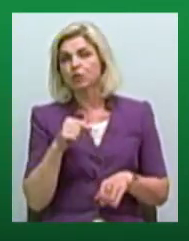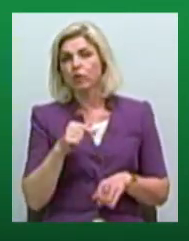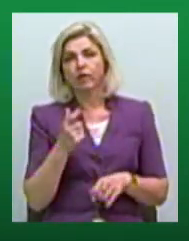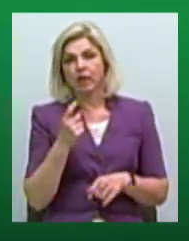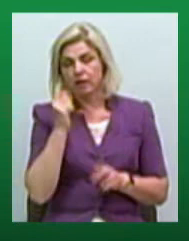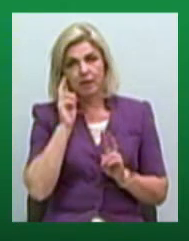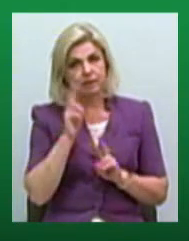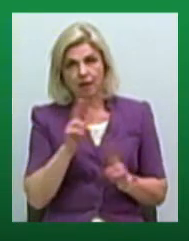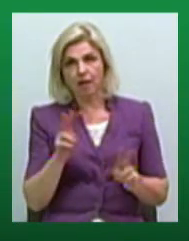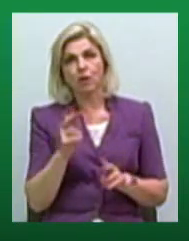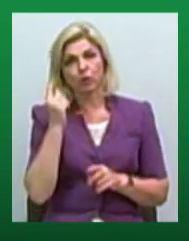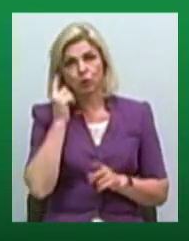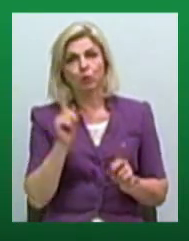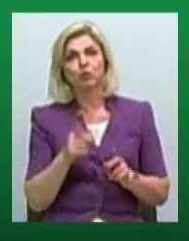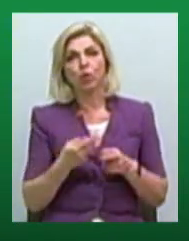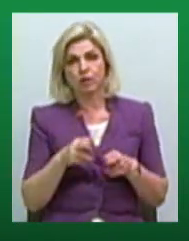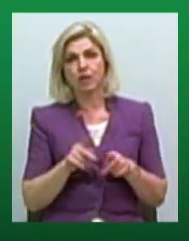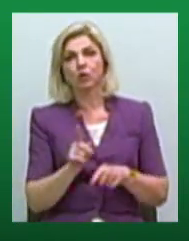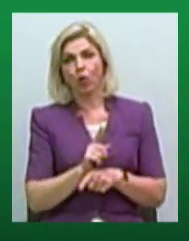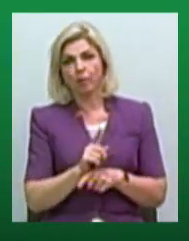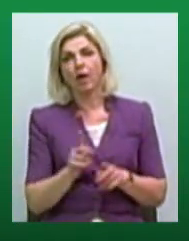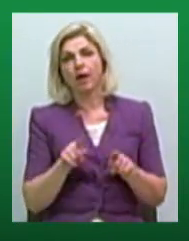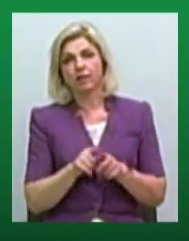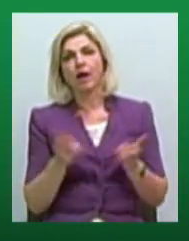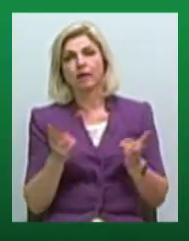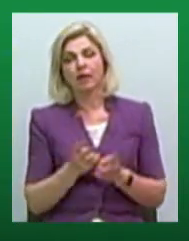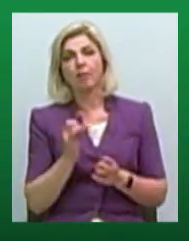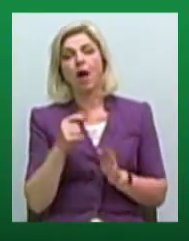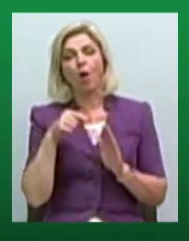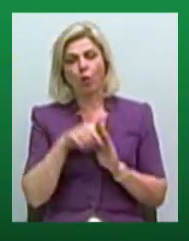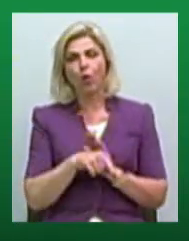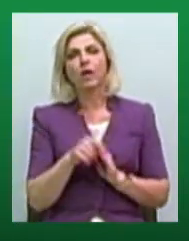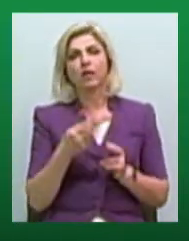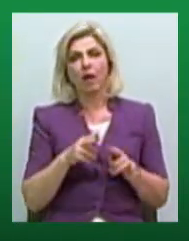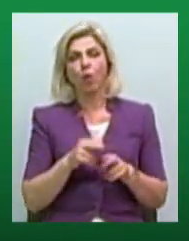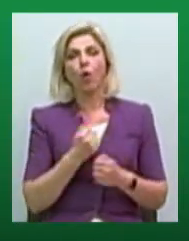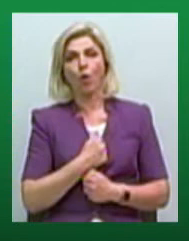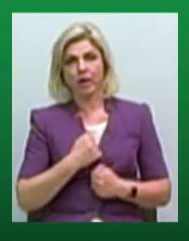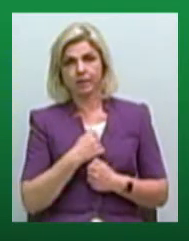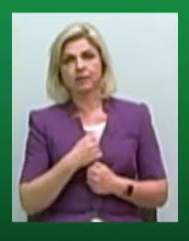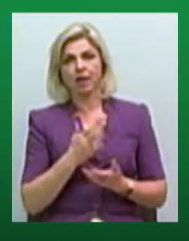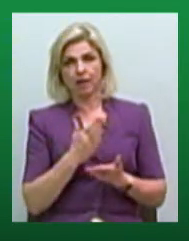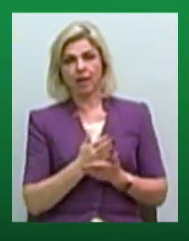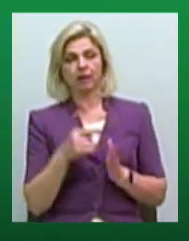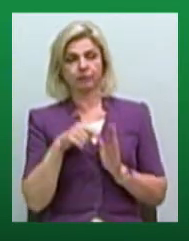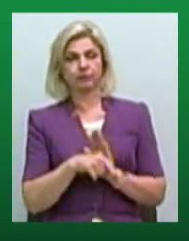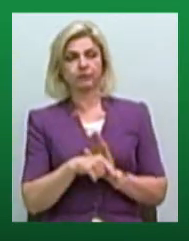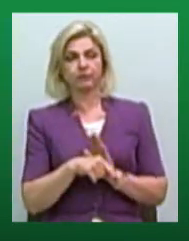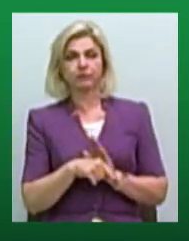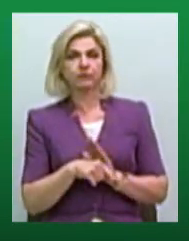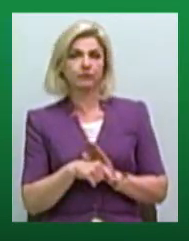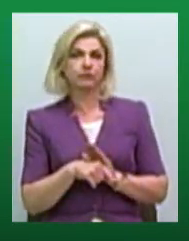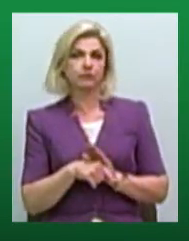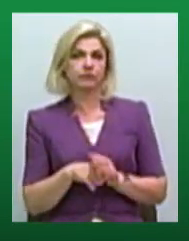вона думає, що все нормально, що так і треба було, але корені такої агресії, як правило, беруть